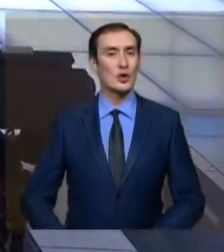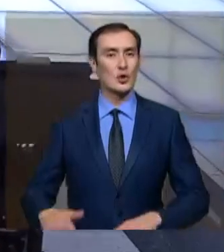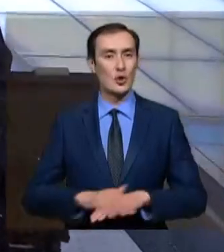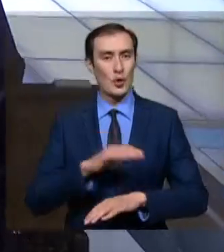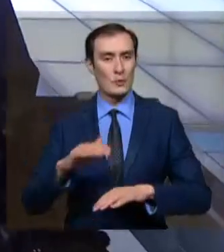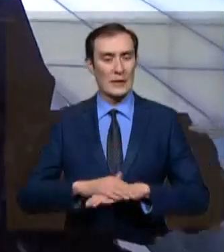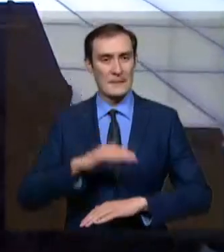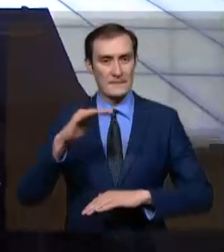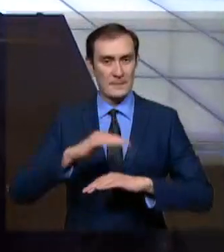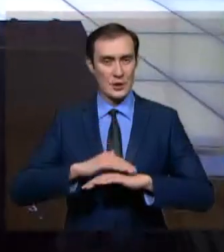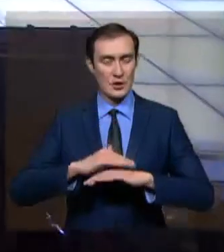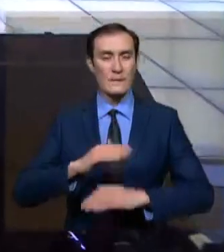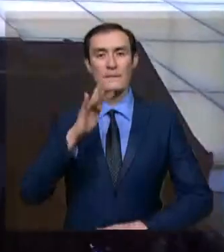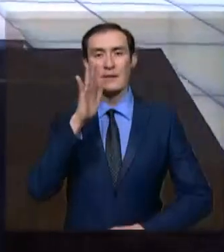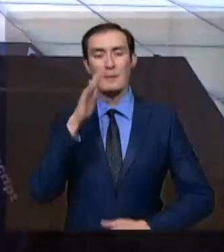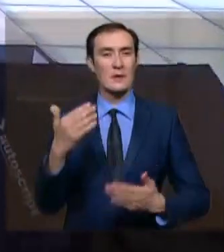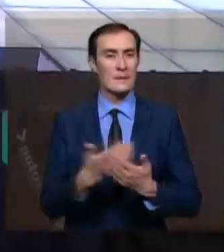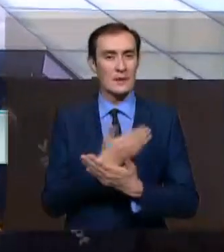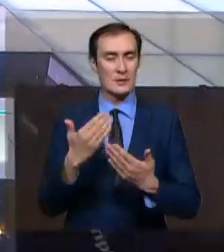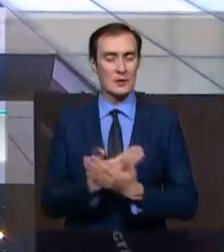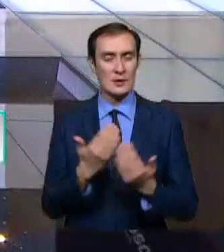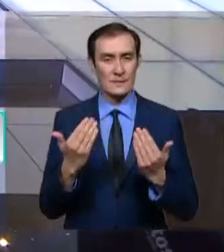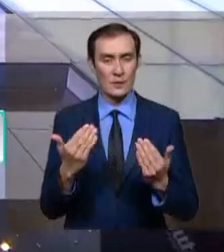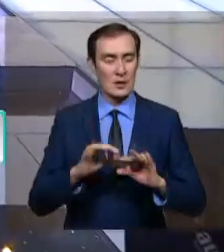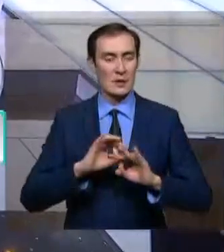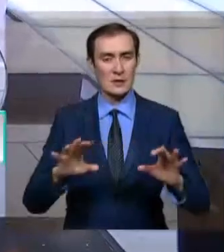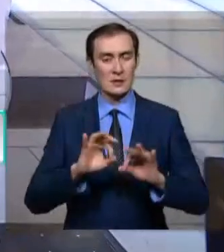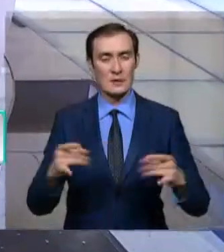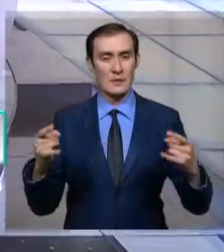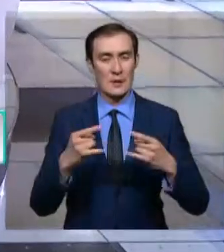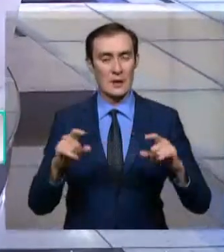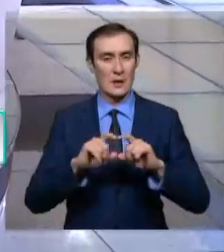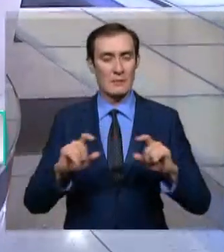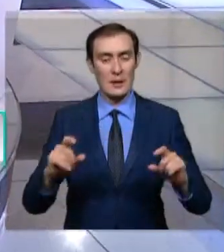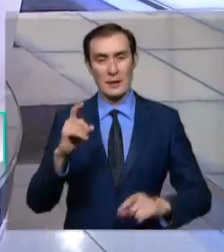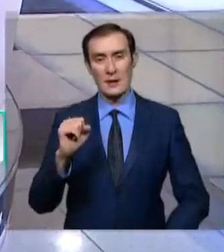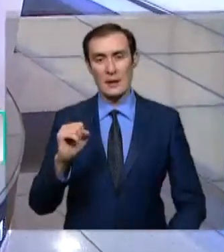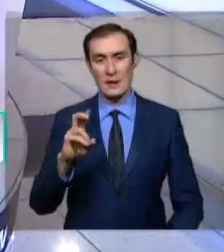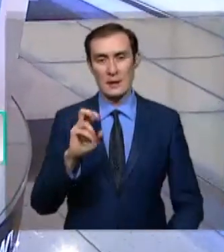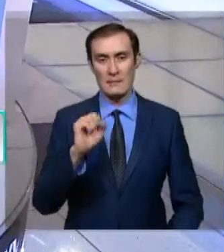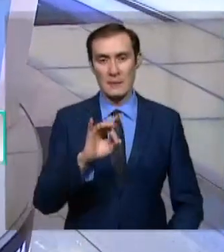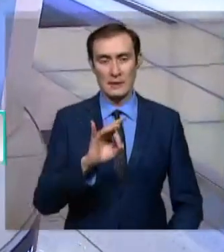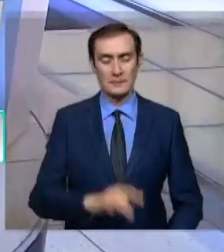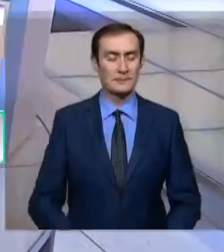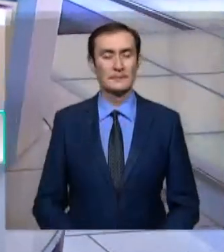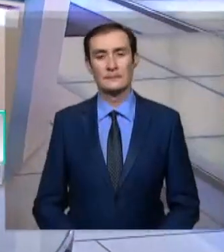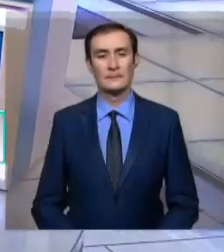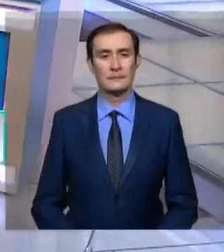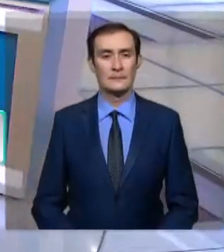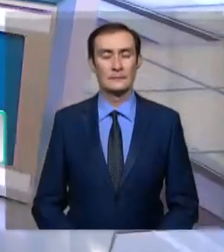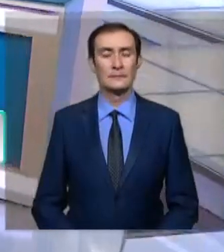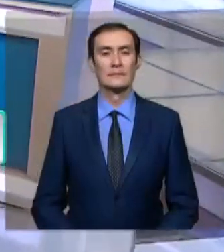Добрый вечер. Вашему вниманию итоги дня, событиях за сегодня расскажут наши корреспонденты и мы, Дмитрий Двойнев. И Динара Жанбатырова. Сурдоперевод обеспечивает